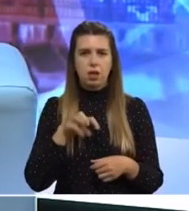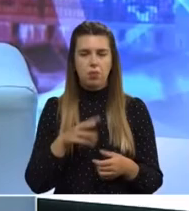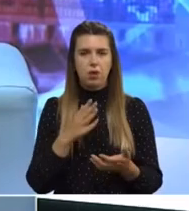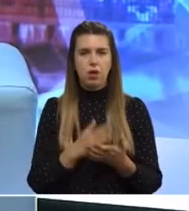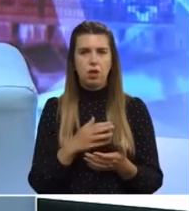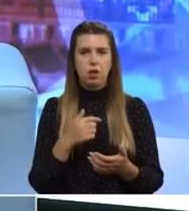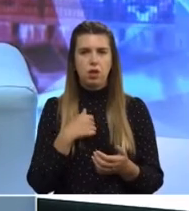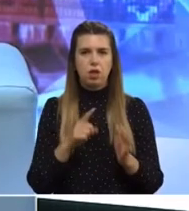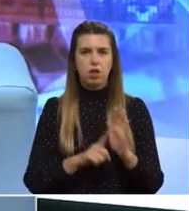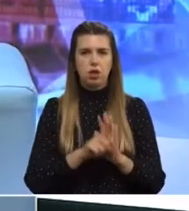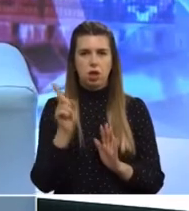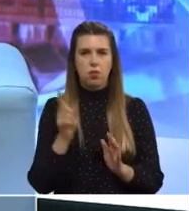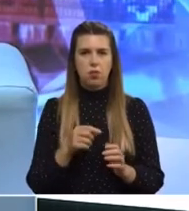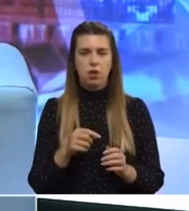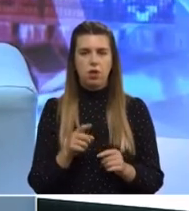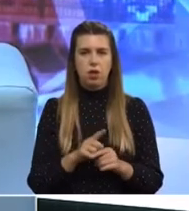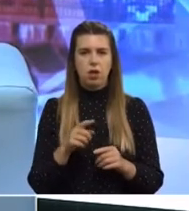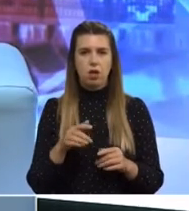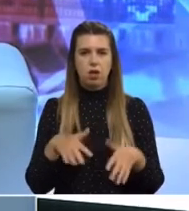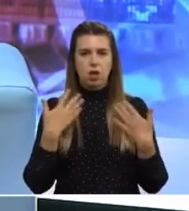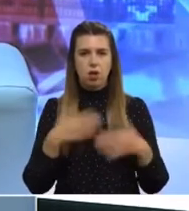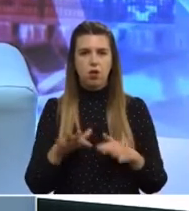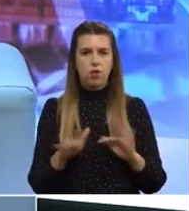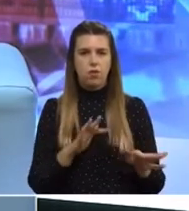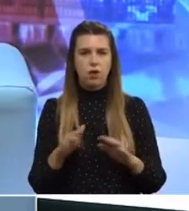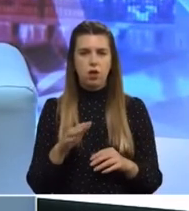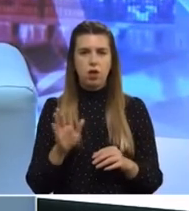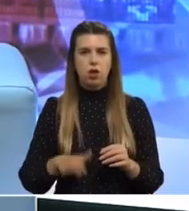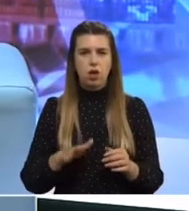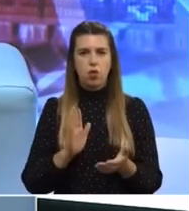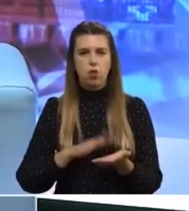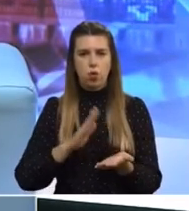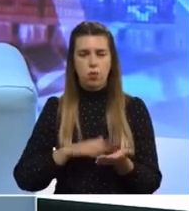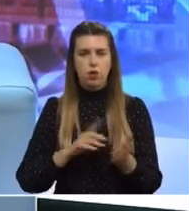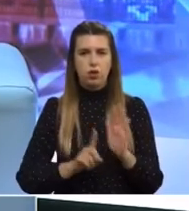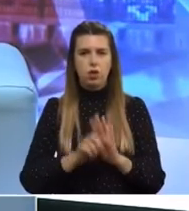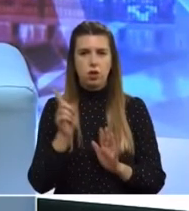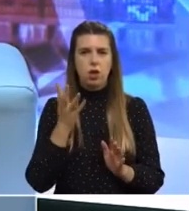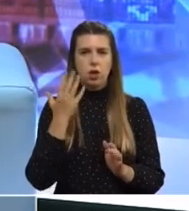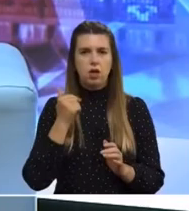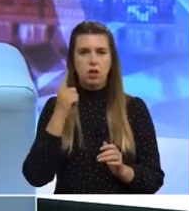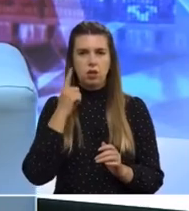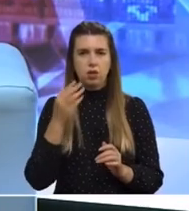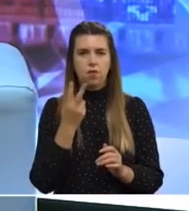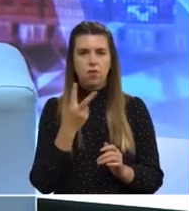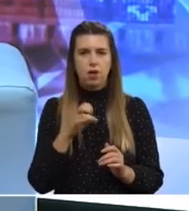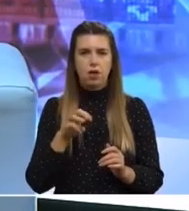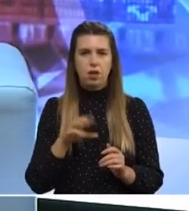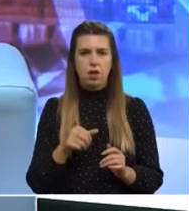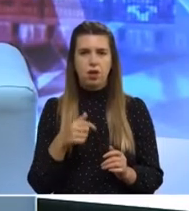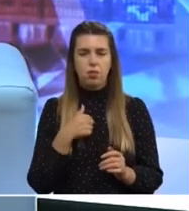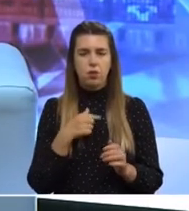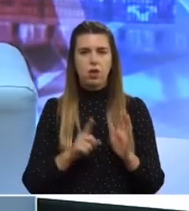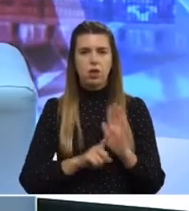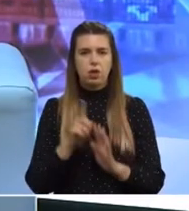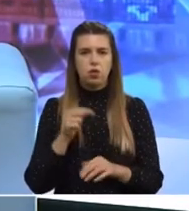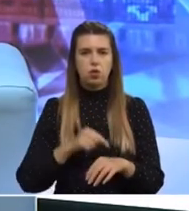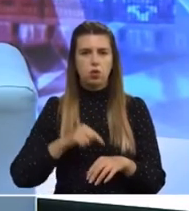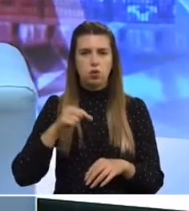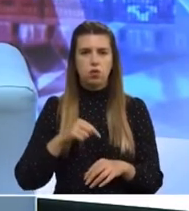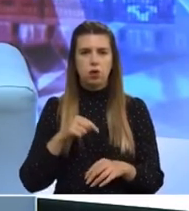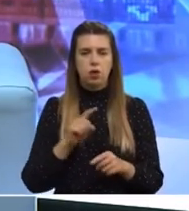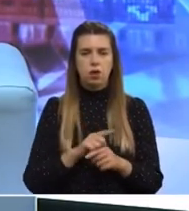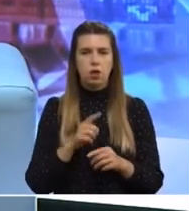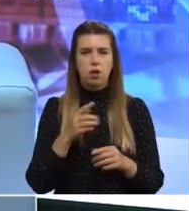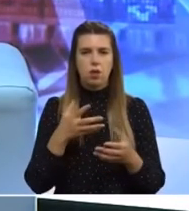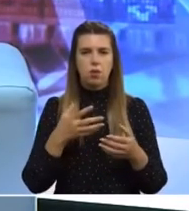ритм. Невольно мы начинаем двигать телом, да, пристукивать ножкой. Вот, когда мы слышим флейту, мы начинаем